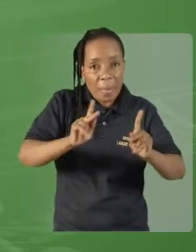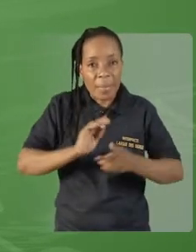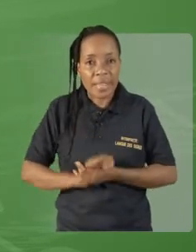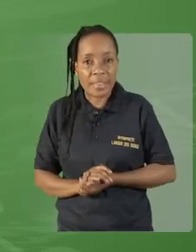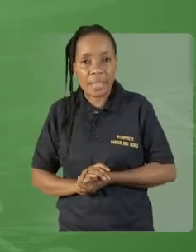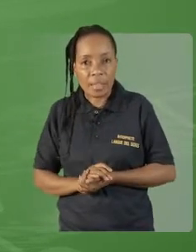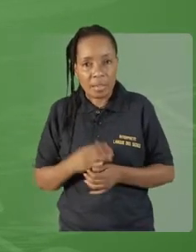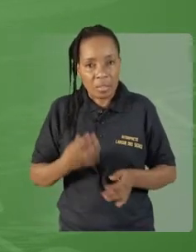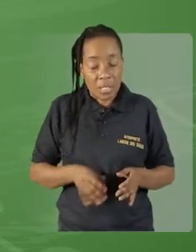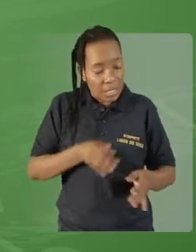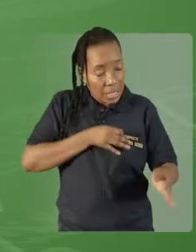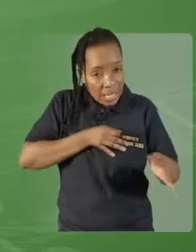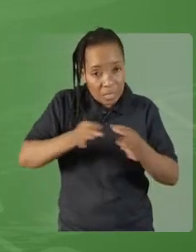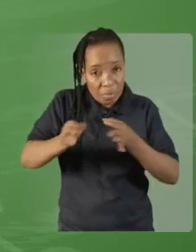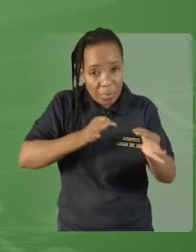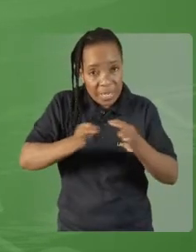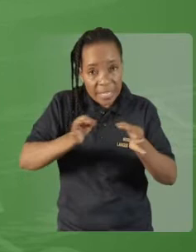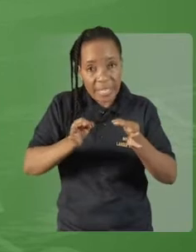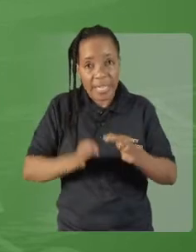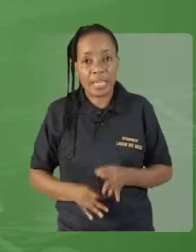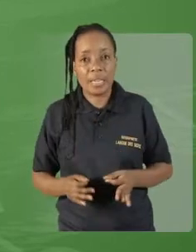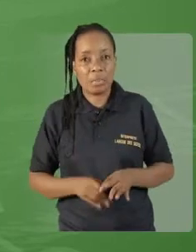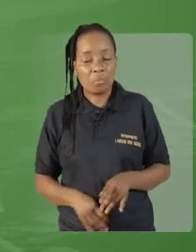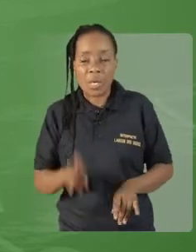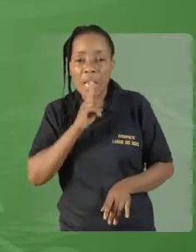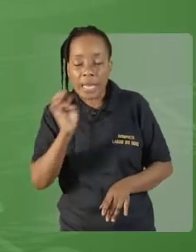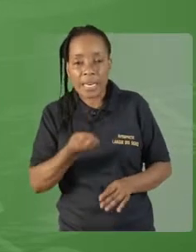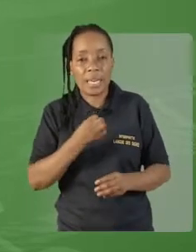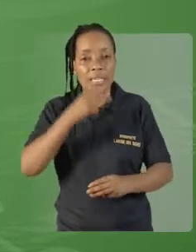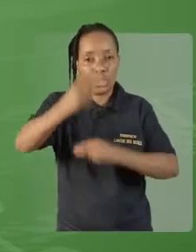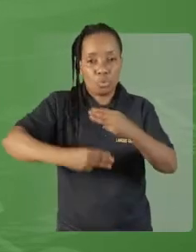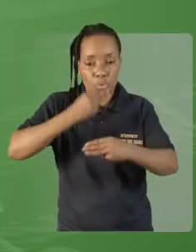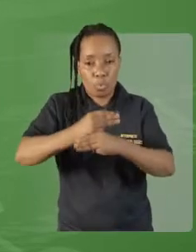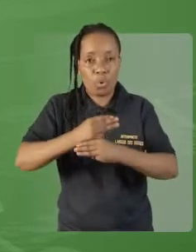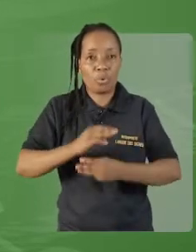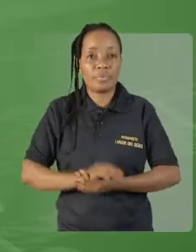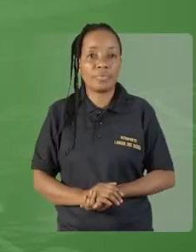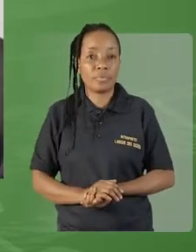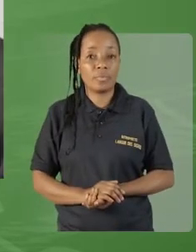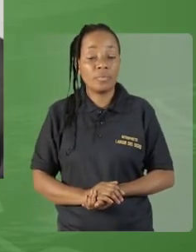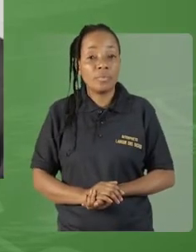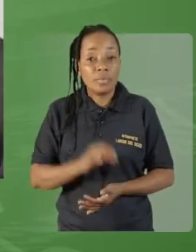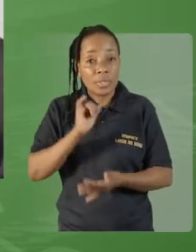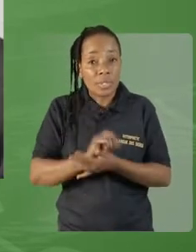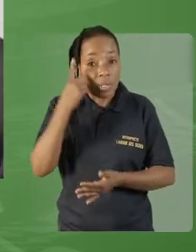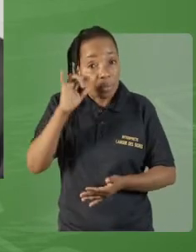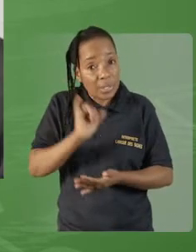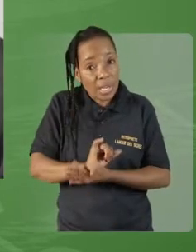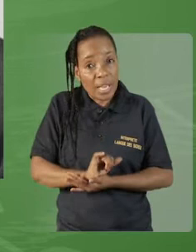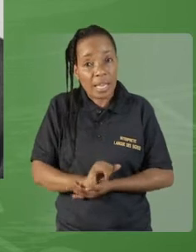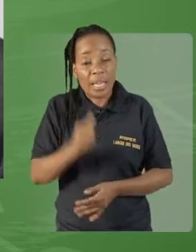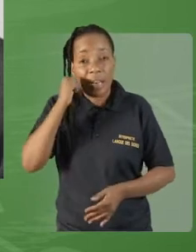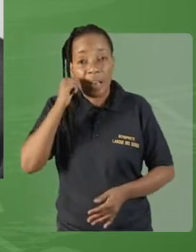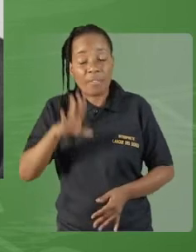pensée car ils révélaient la structure de la réalité du monde. Voilà